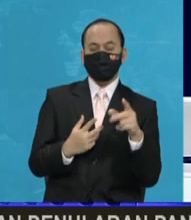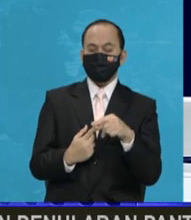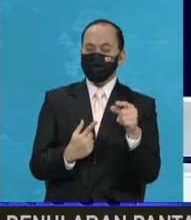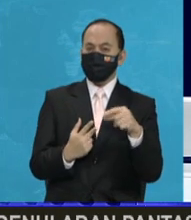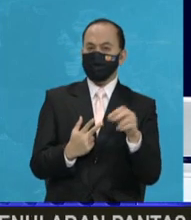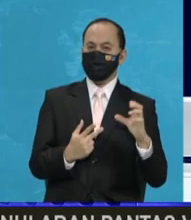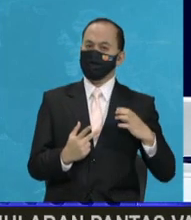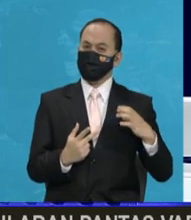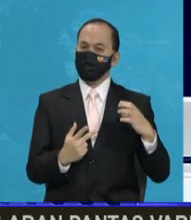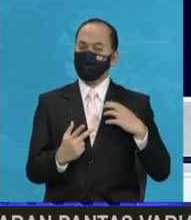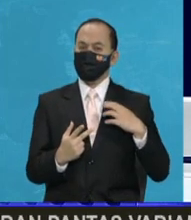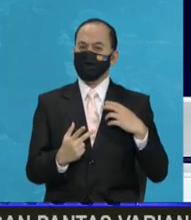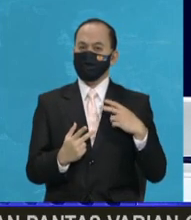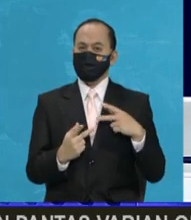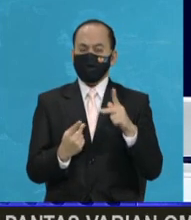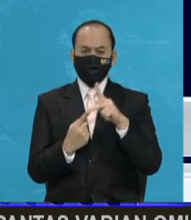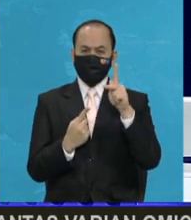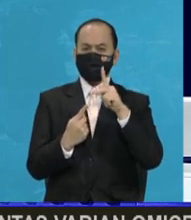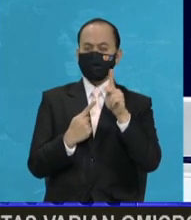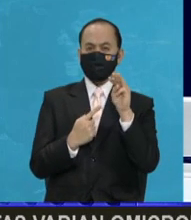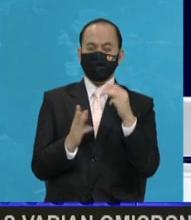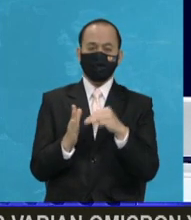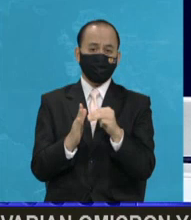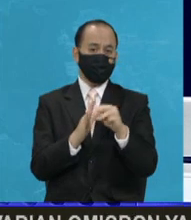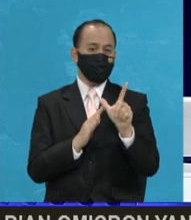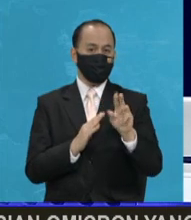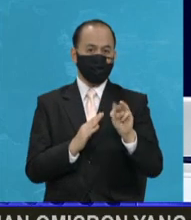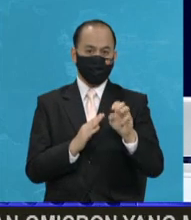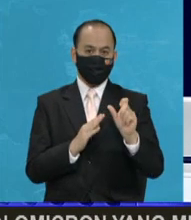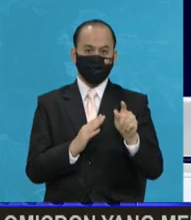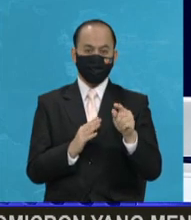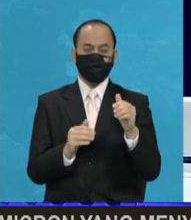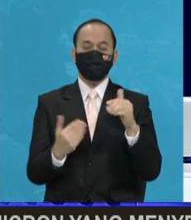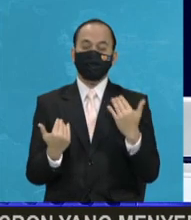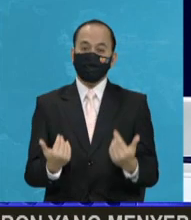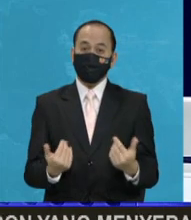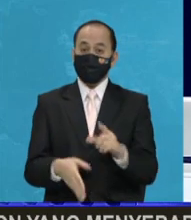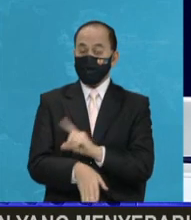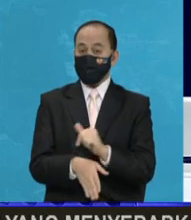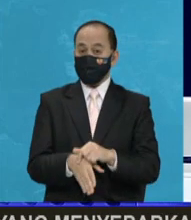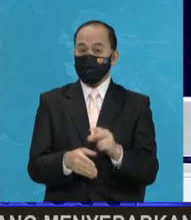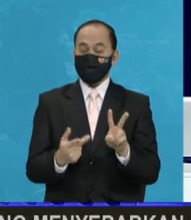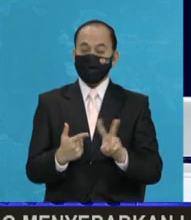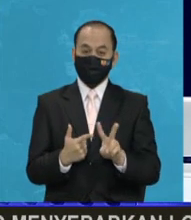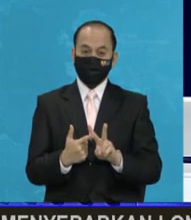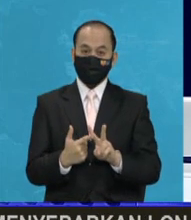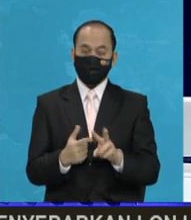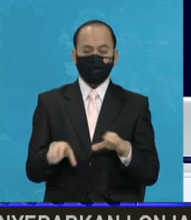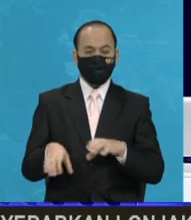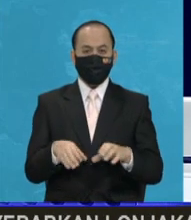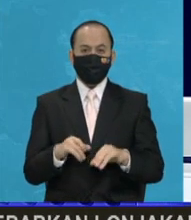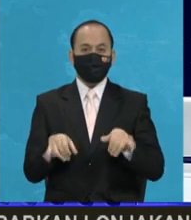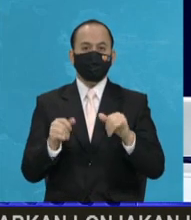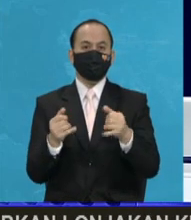pemilihan bagi calon penghulu mukim lumapas diteruskan lagi hari ini bagi hari kedua majelis pengundian yang dikendalikan